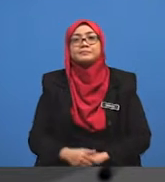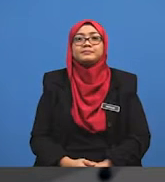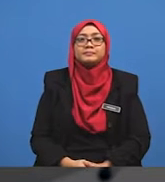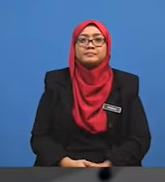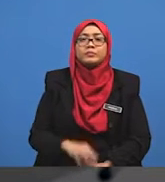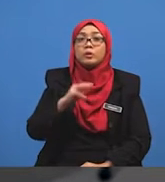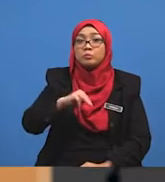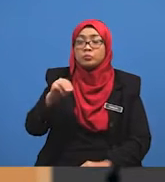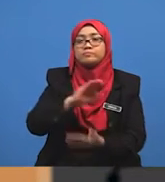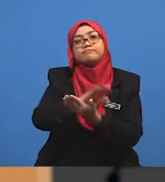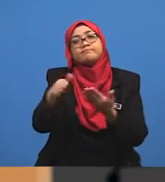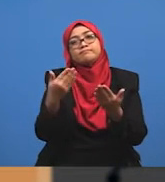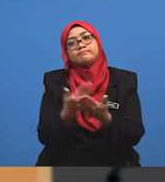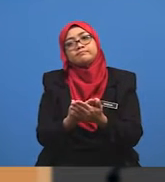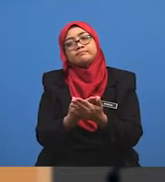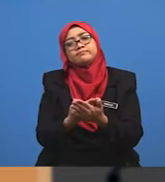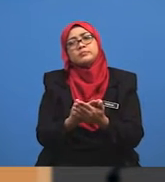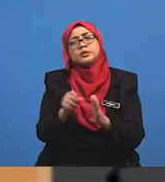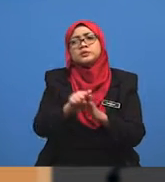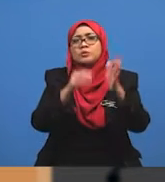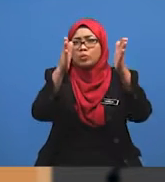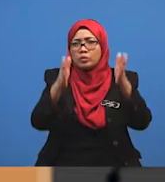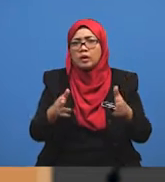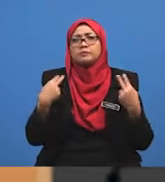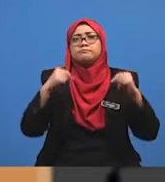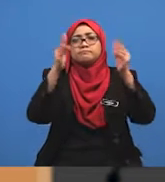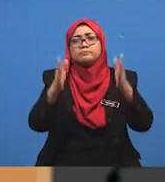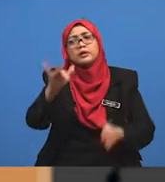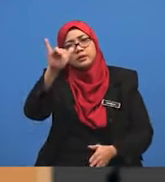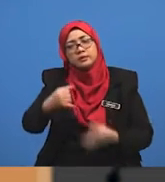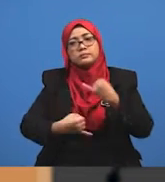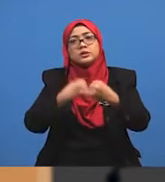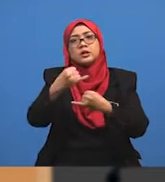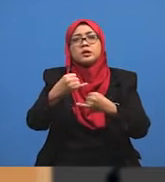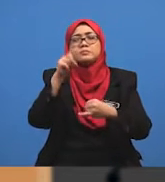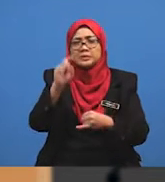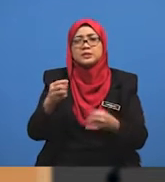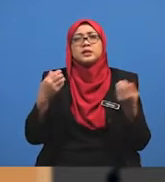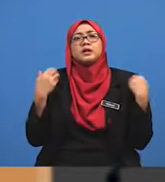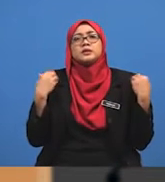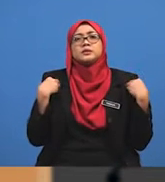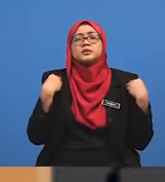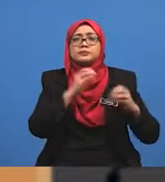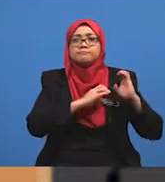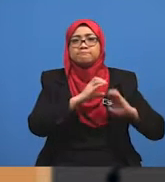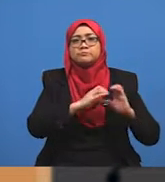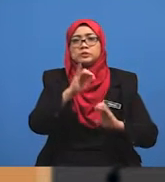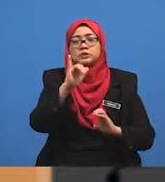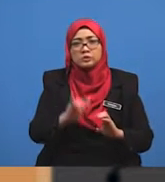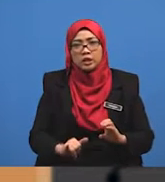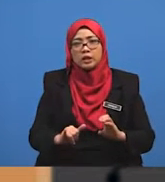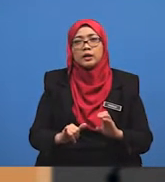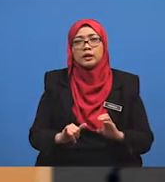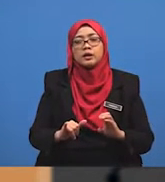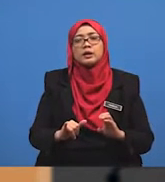Murid-murid yang dirahmati Allah, seorang usahawan yang berjaya perlu memiliki ciri-ciri sebagaimana firman Allah Subhanahu wa